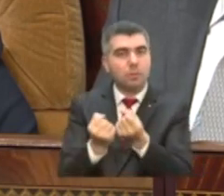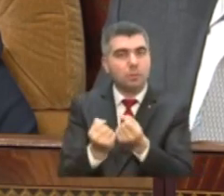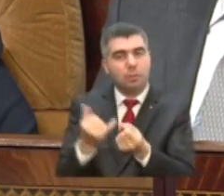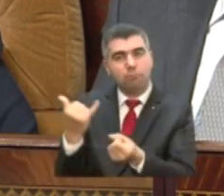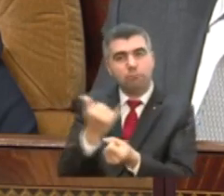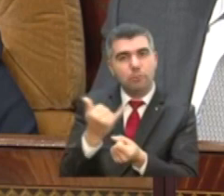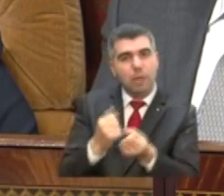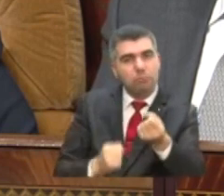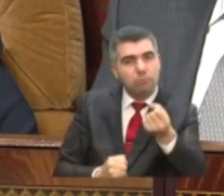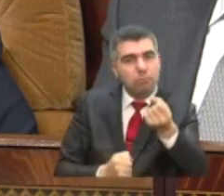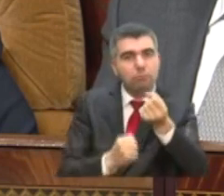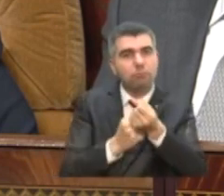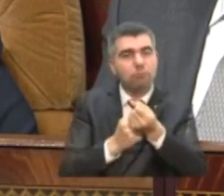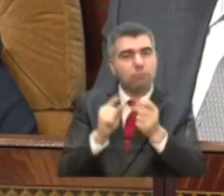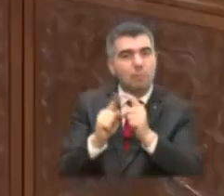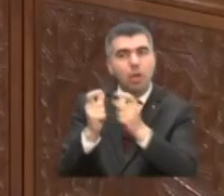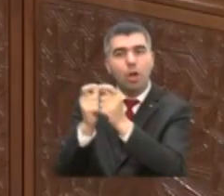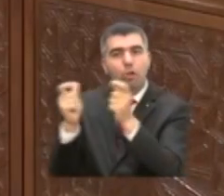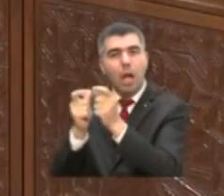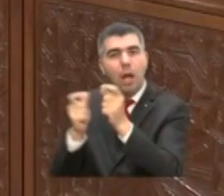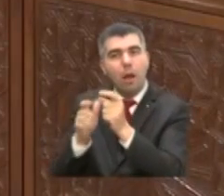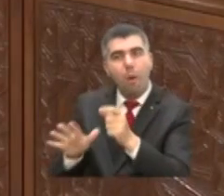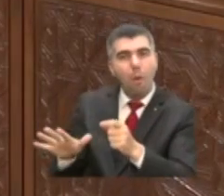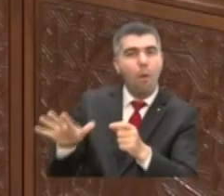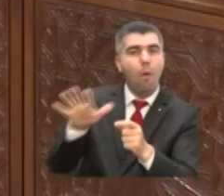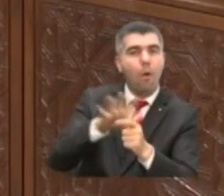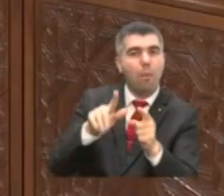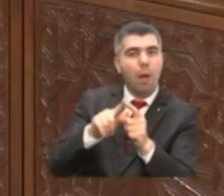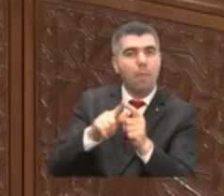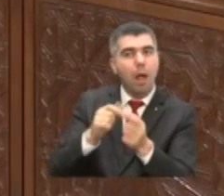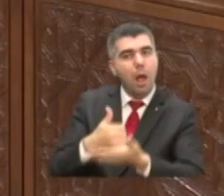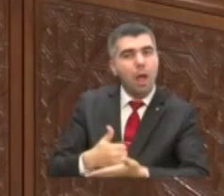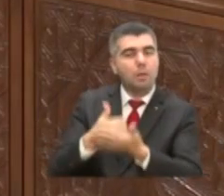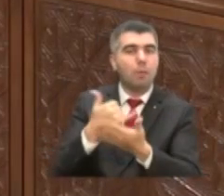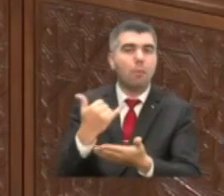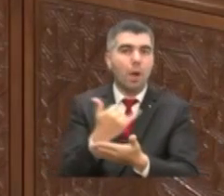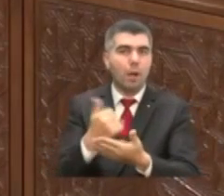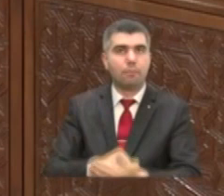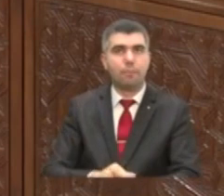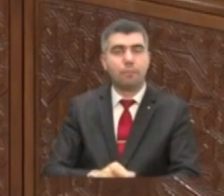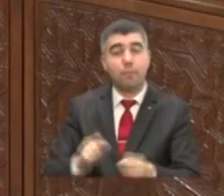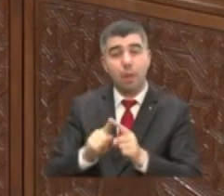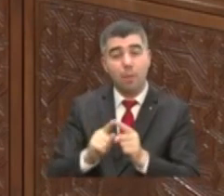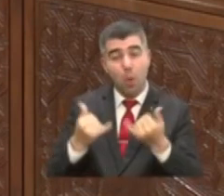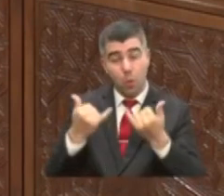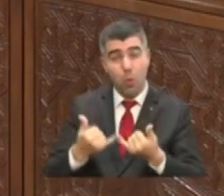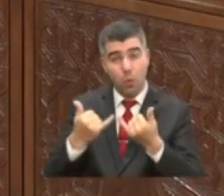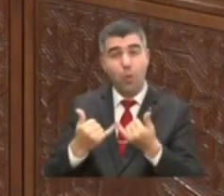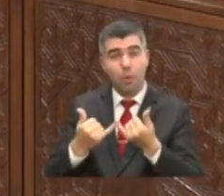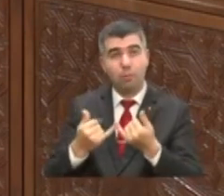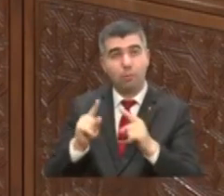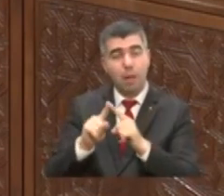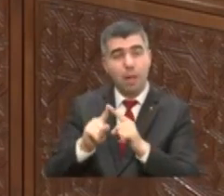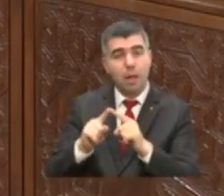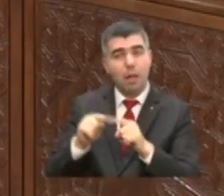حقيقي لبلادنا بدون أن يكون هذا النسيج في كامل صحته وقوته. ذلك الواقع اليوم هو أن هذا النسيج يعاني